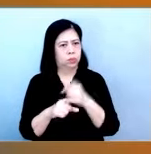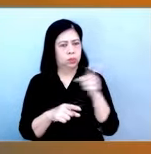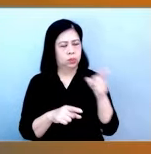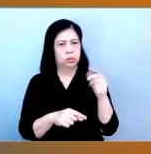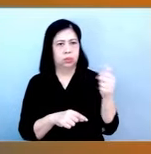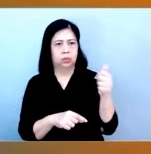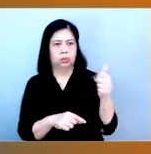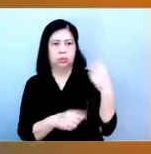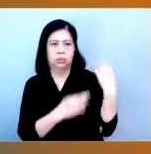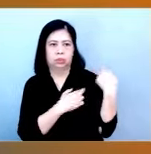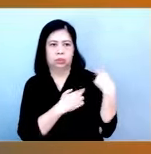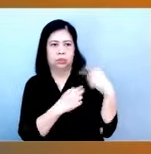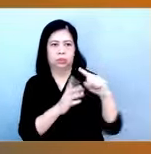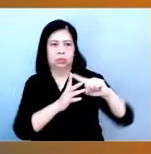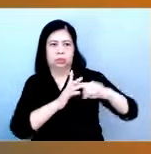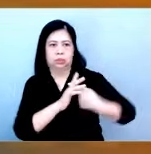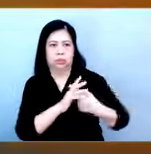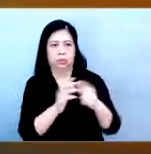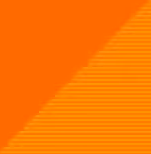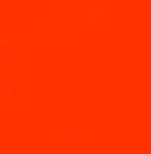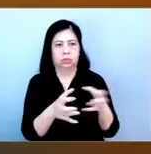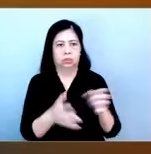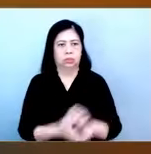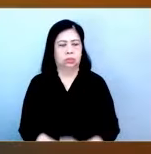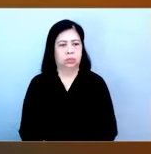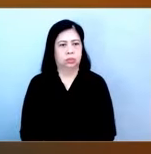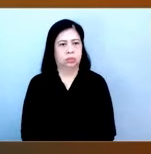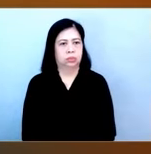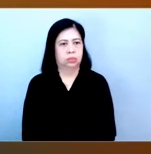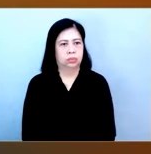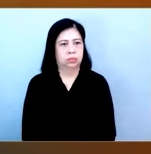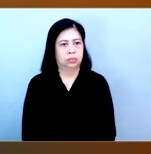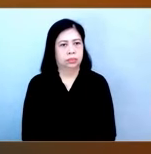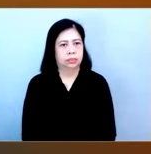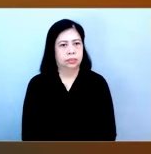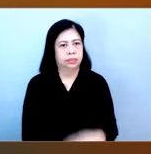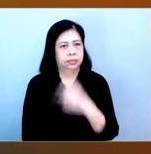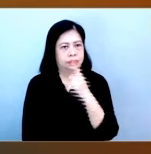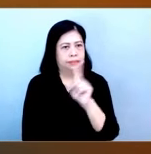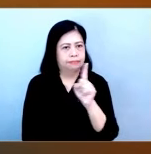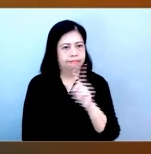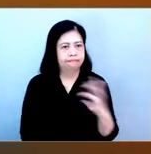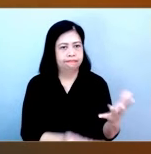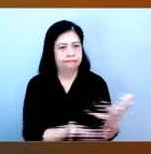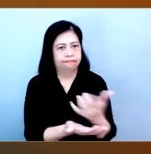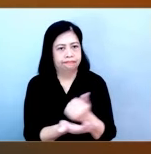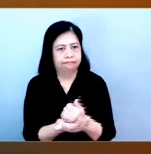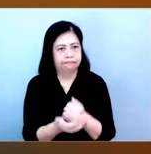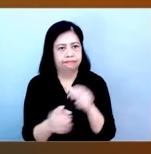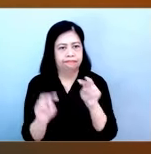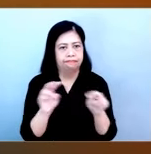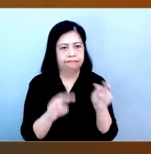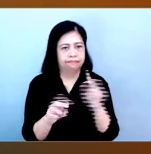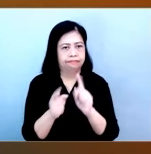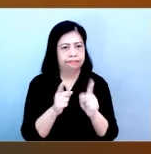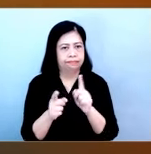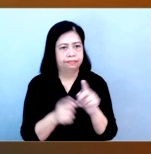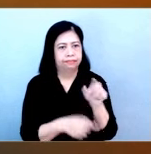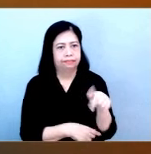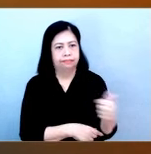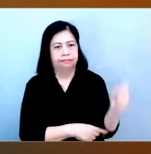naman daw ang nagsimula ng gulo. Kailan ko muna kung anong magagather namin. Kausap ko sa Miguel